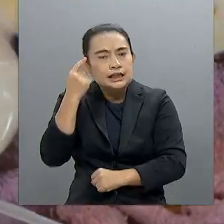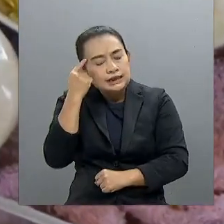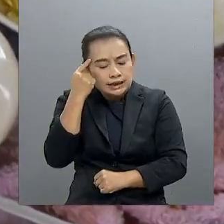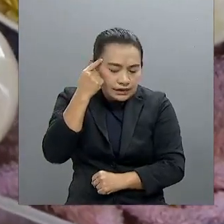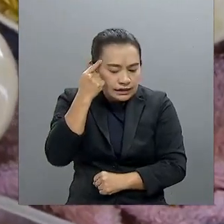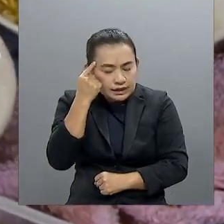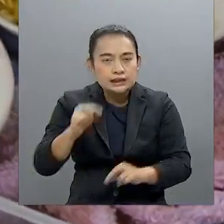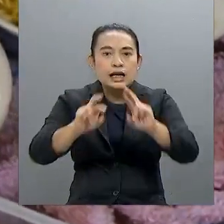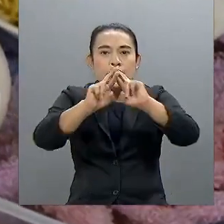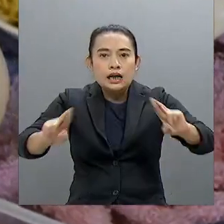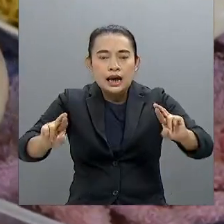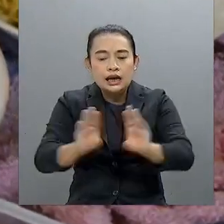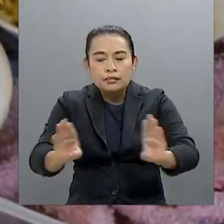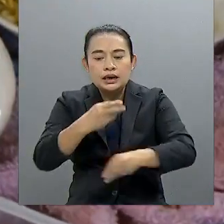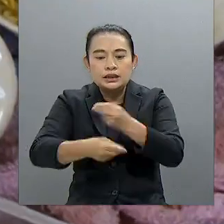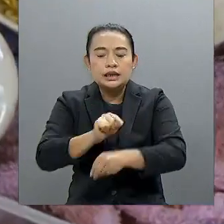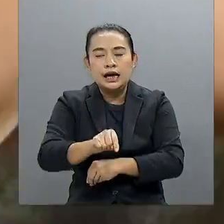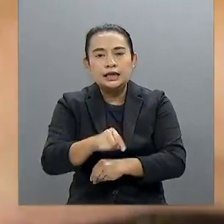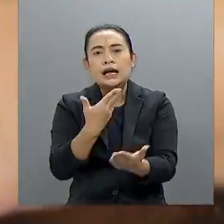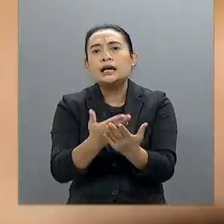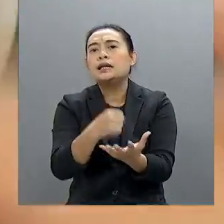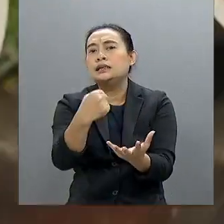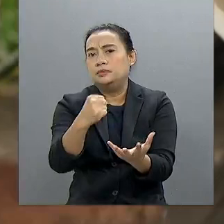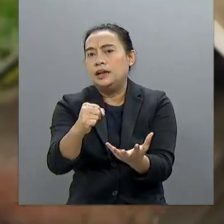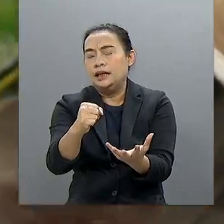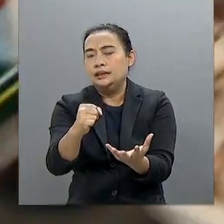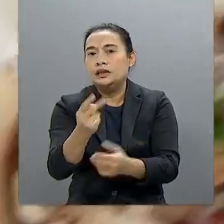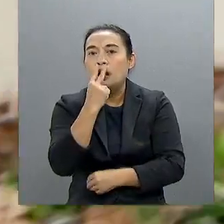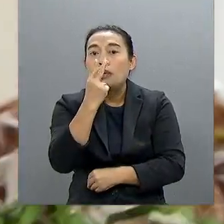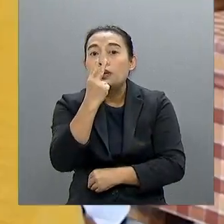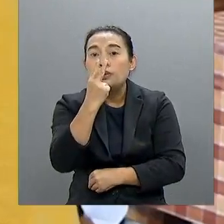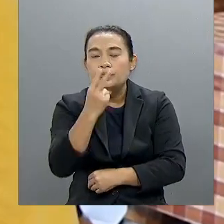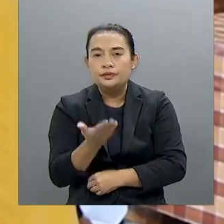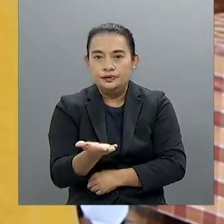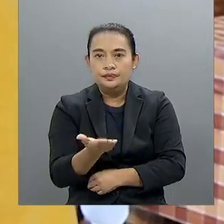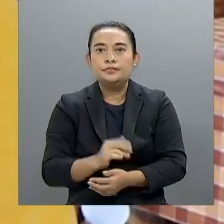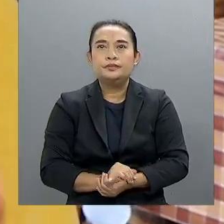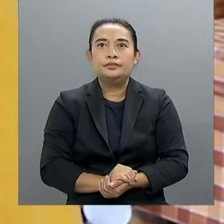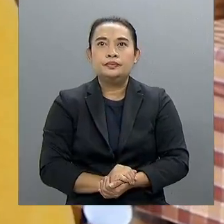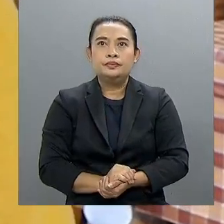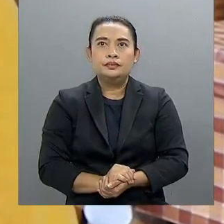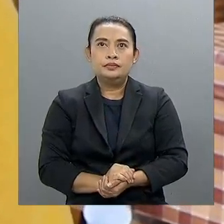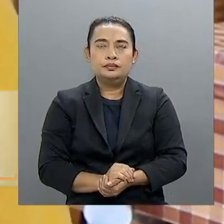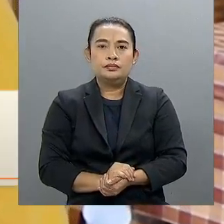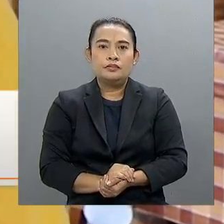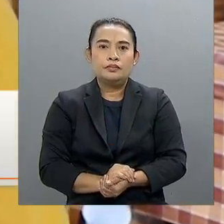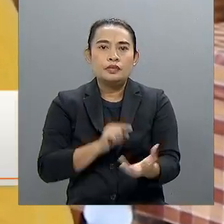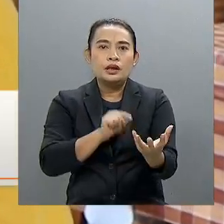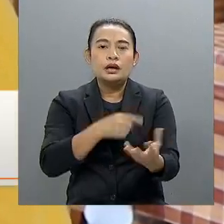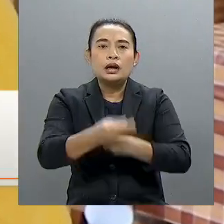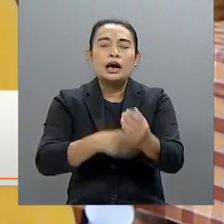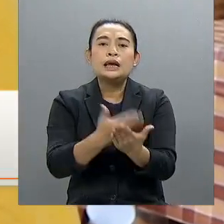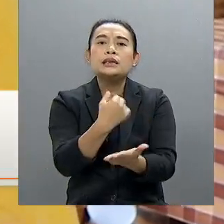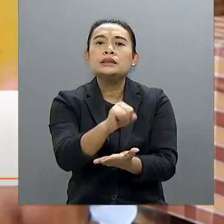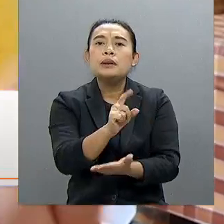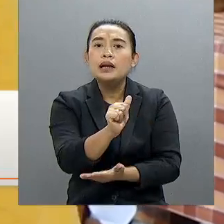ราคานี้ขึนมาฟังเสยงคณป ขาย 10 บาได้ มัได้ Piet แต